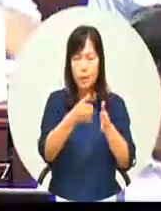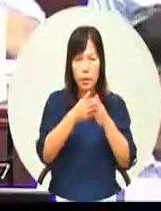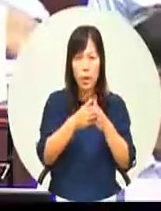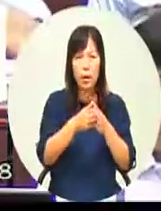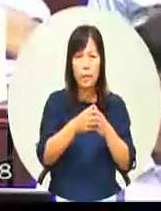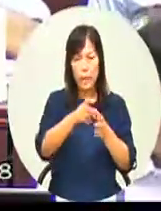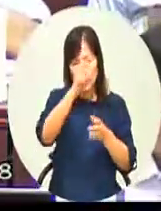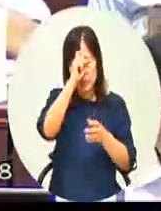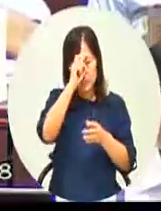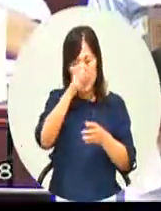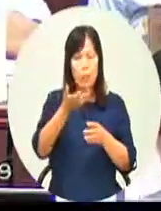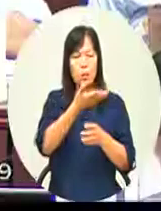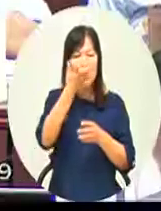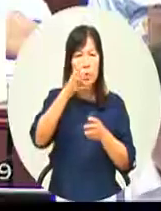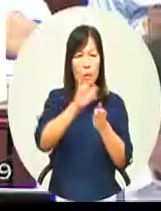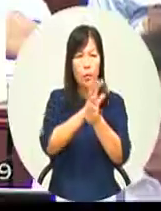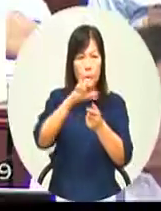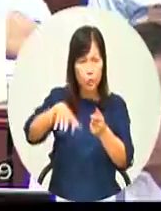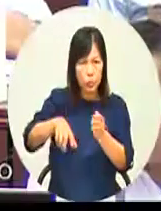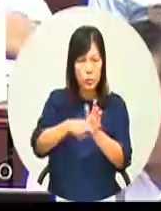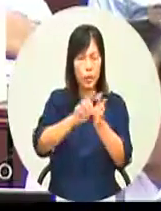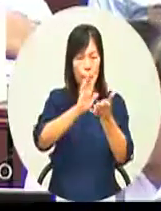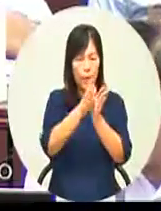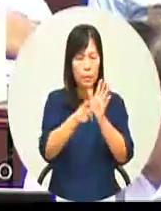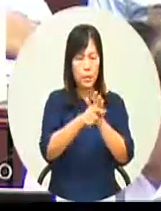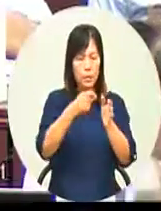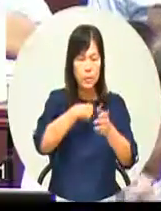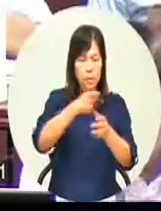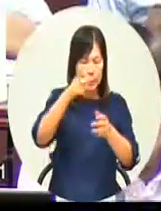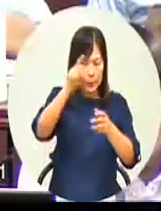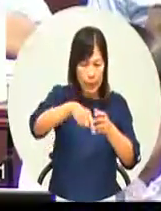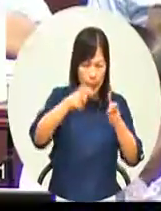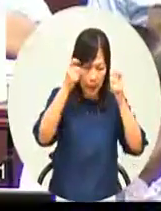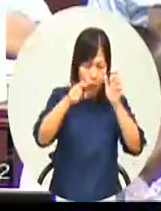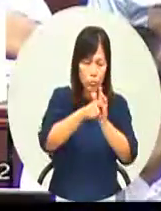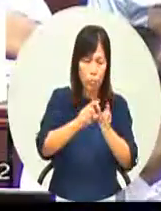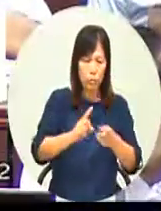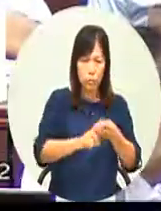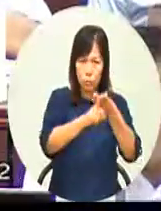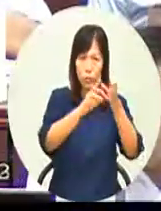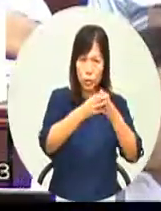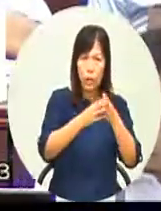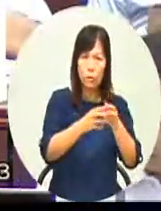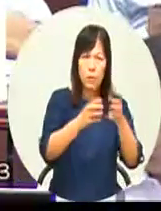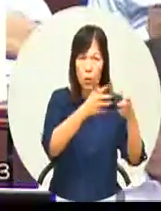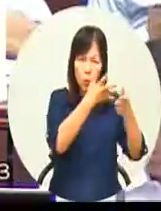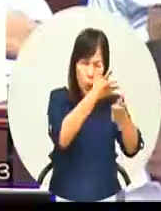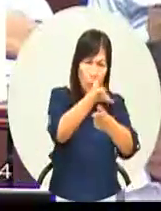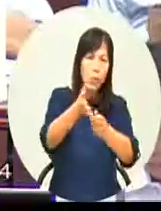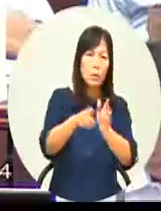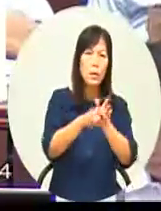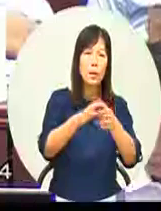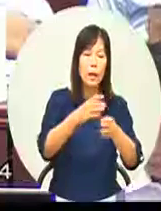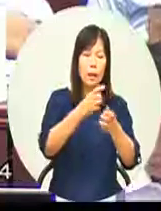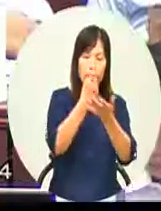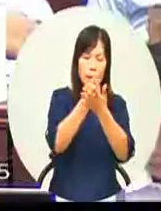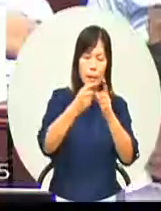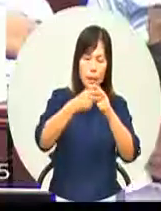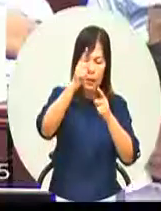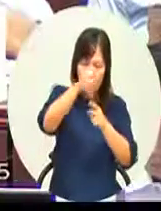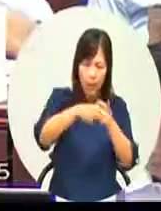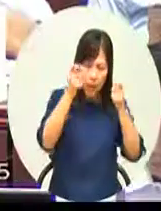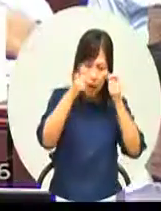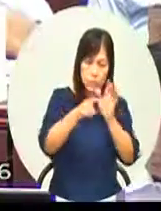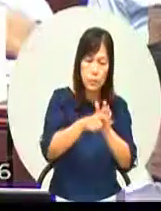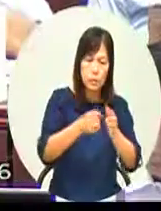把这个旅服中心作为一个高雄高铁进来最主要的门户的部分，希望能够让我们的游客来到高雄一